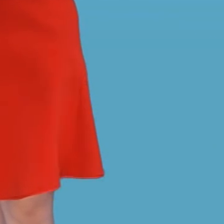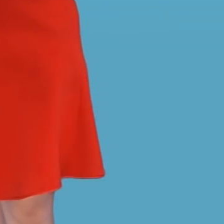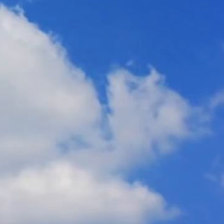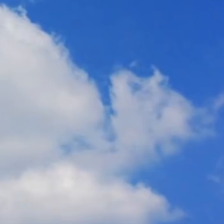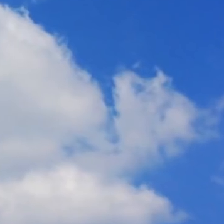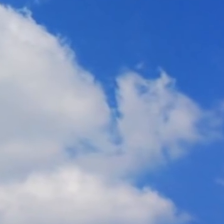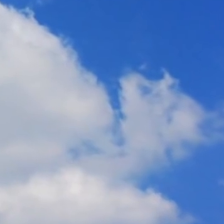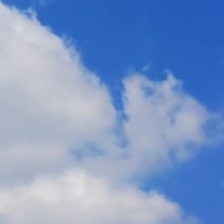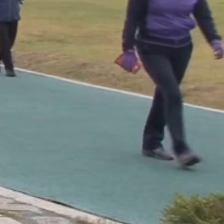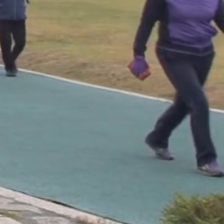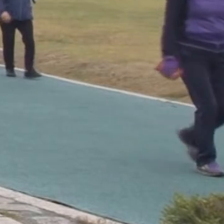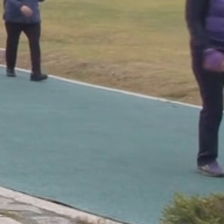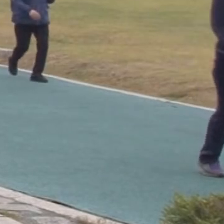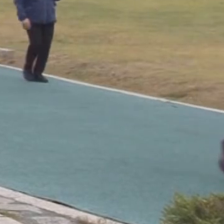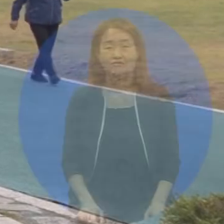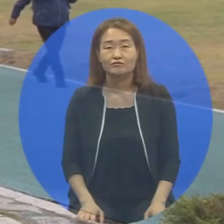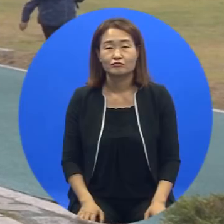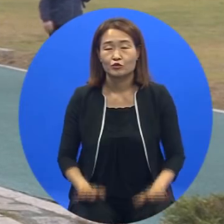시작하겠습니다.